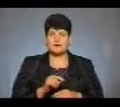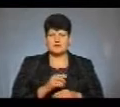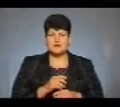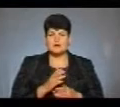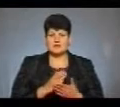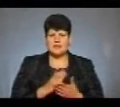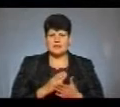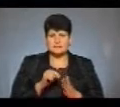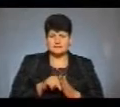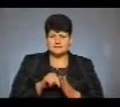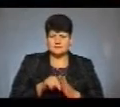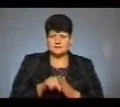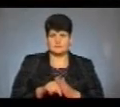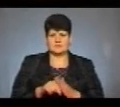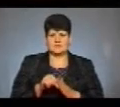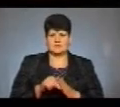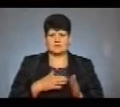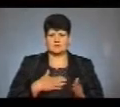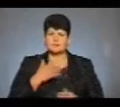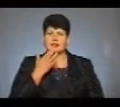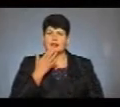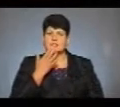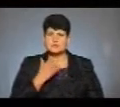закладений генетичний код нашої нації.